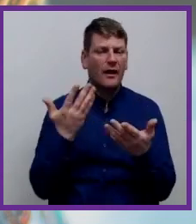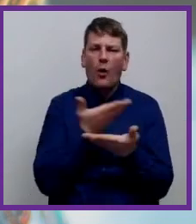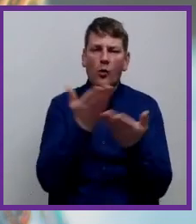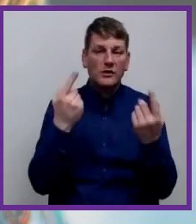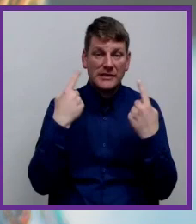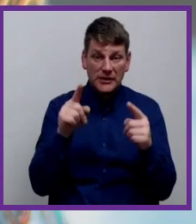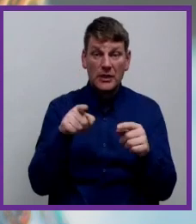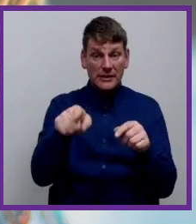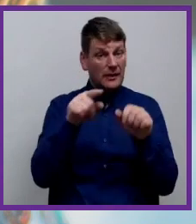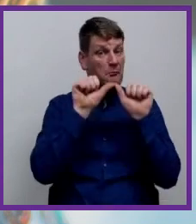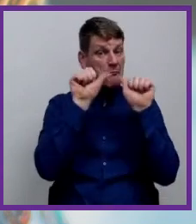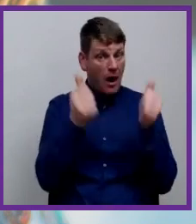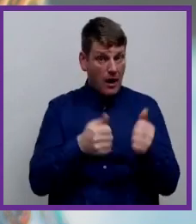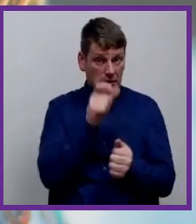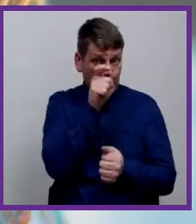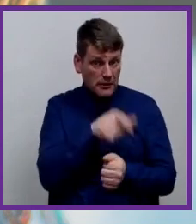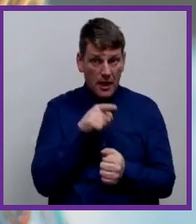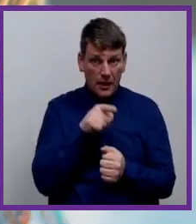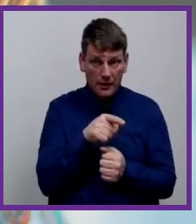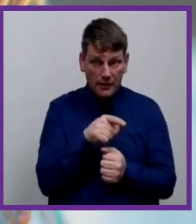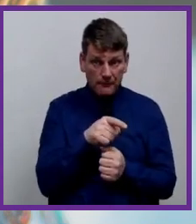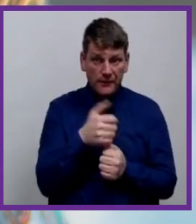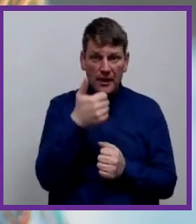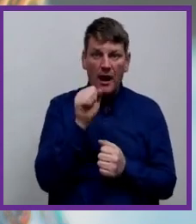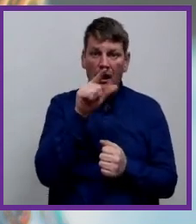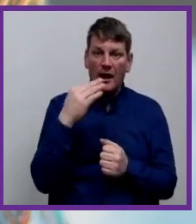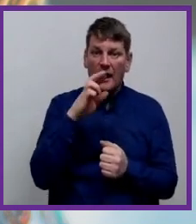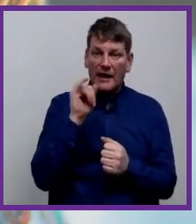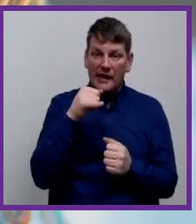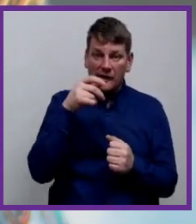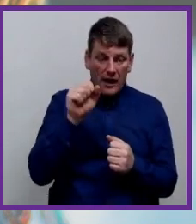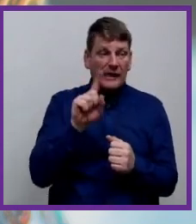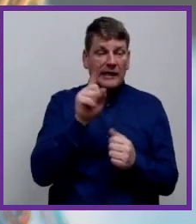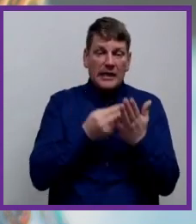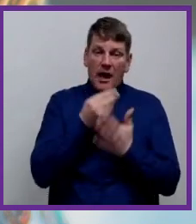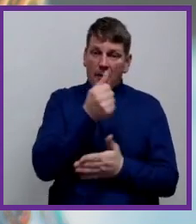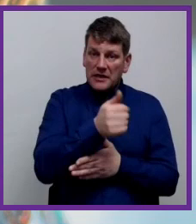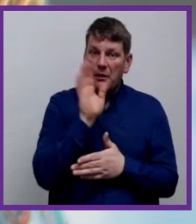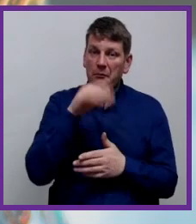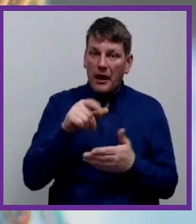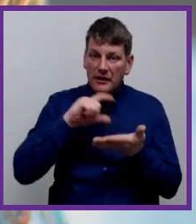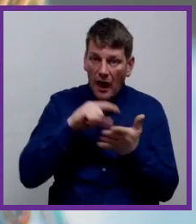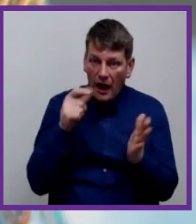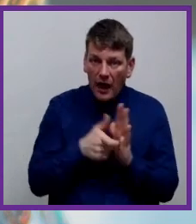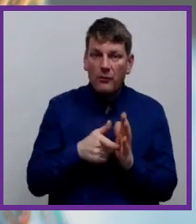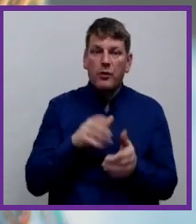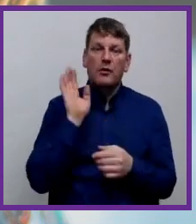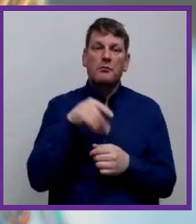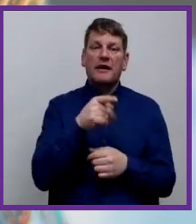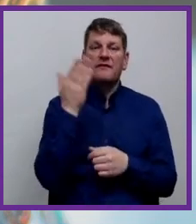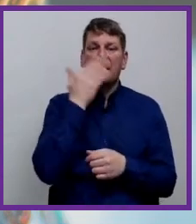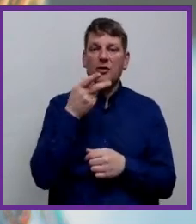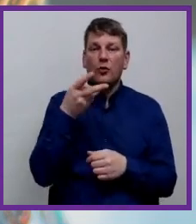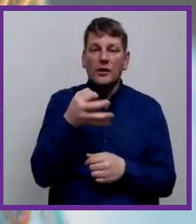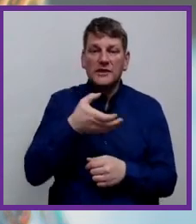tad māksliniekam galerijā ir jāmaksā gan par telpām, gan par to vīnu, ko dzer